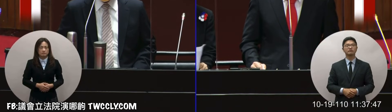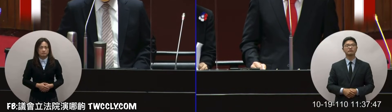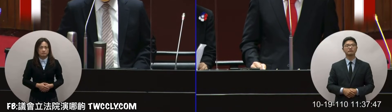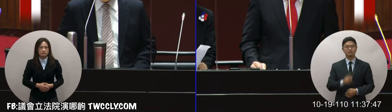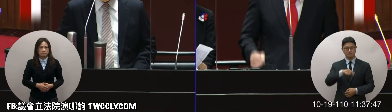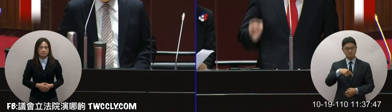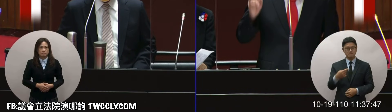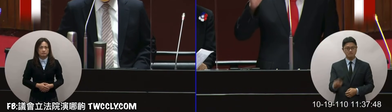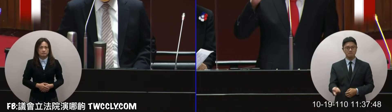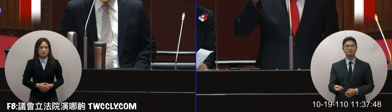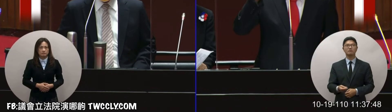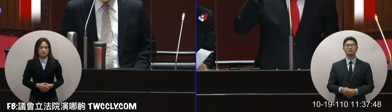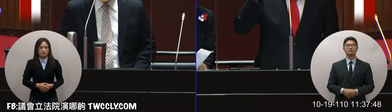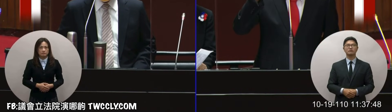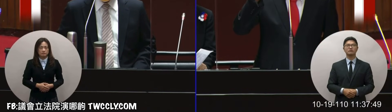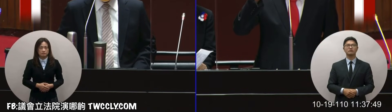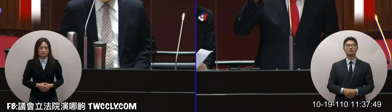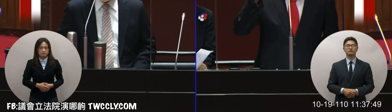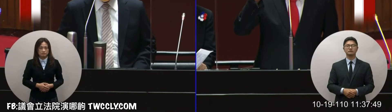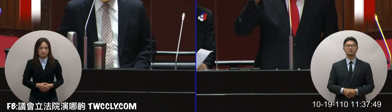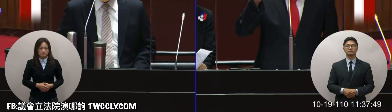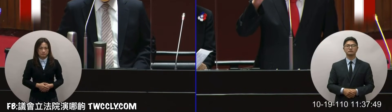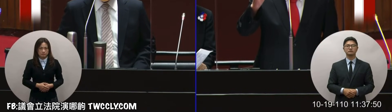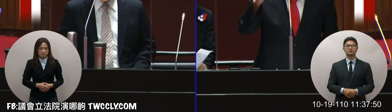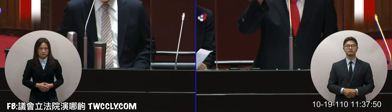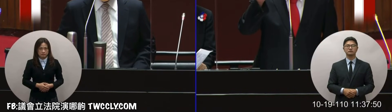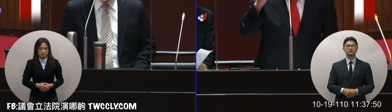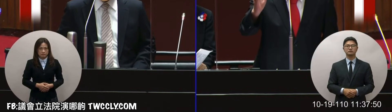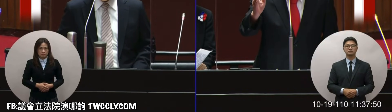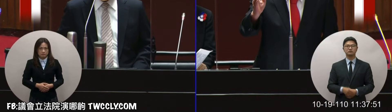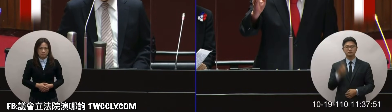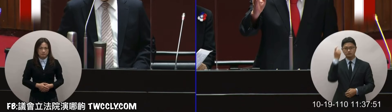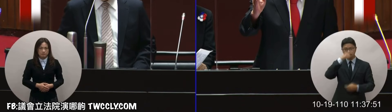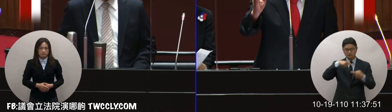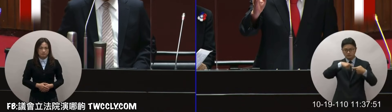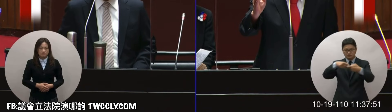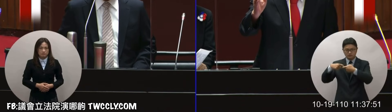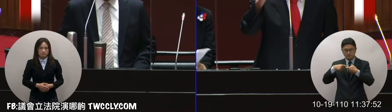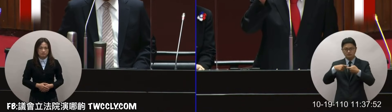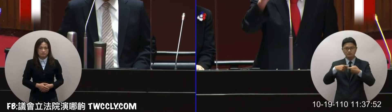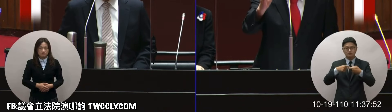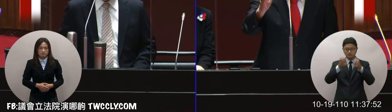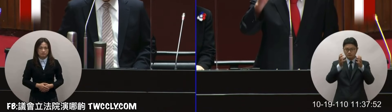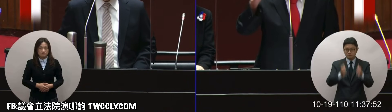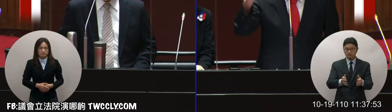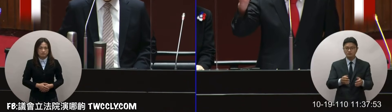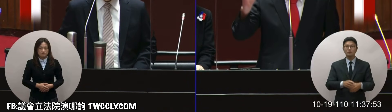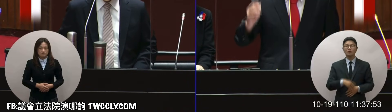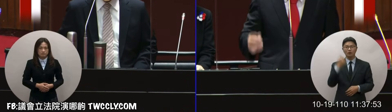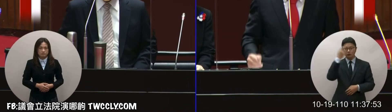接着下来，当欧盟的成立，欧元